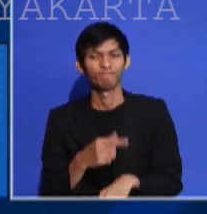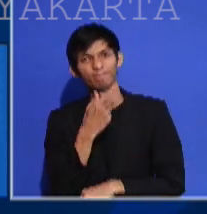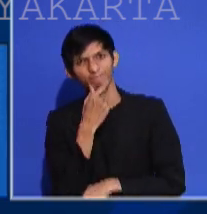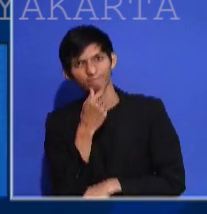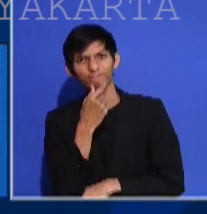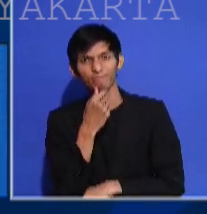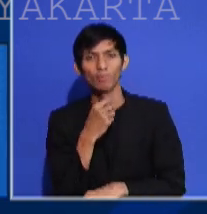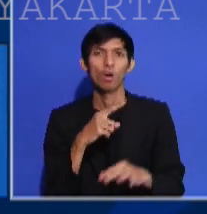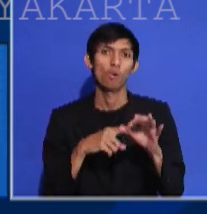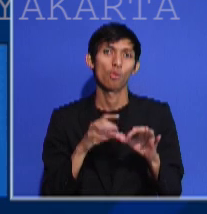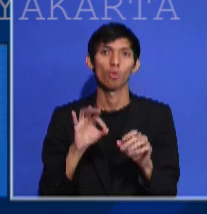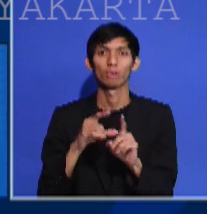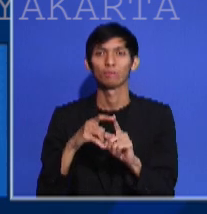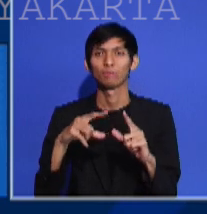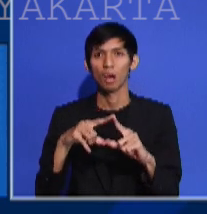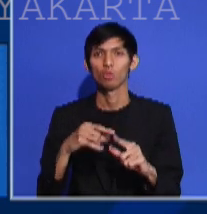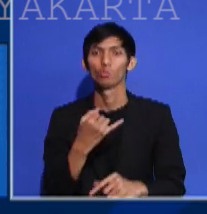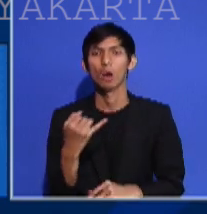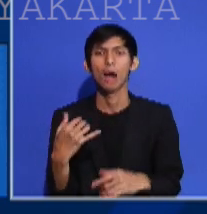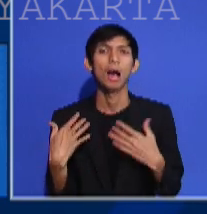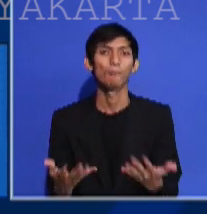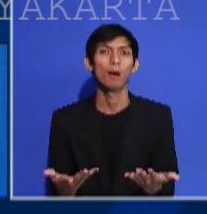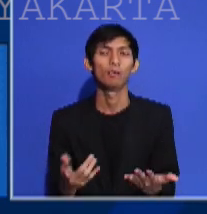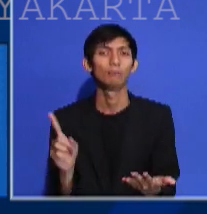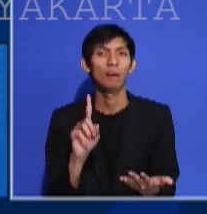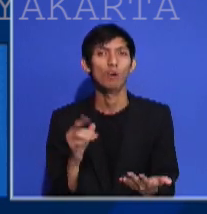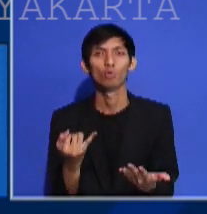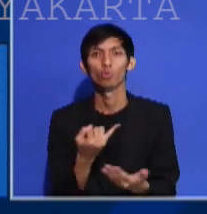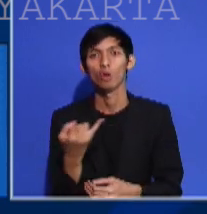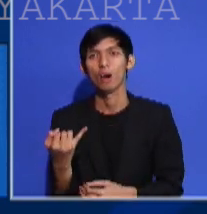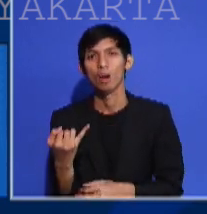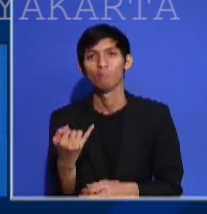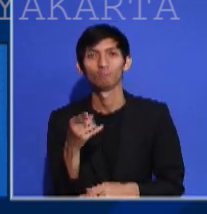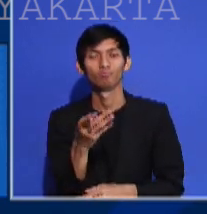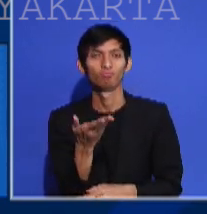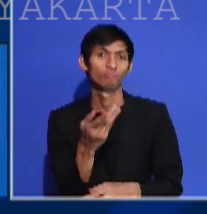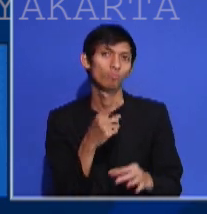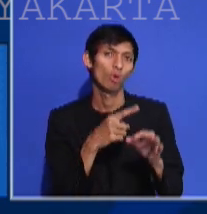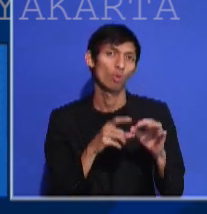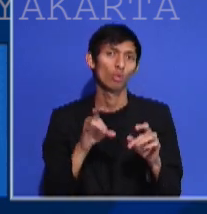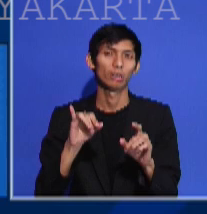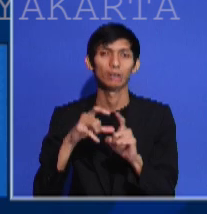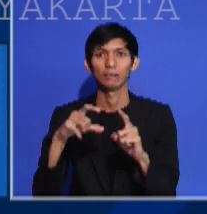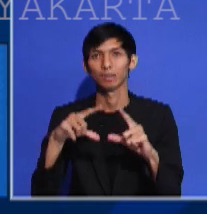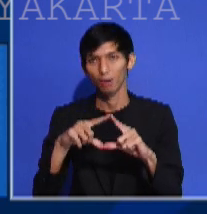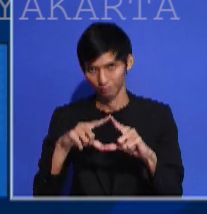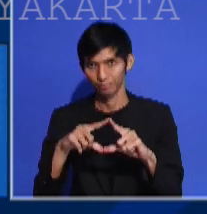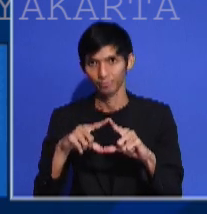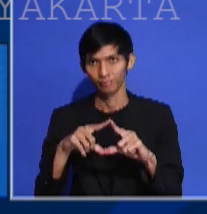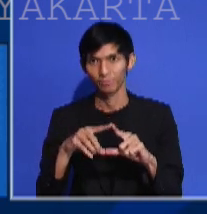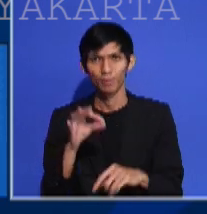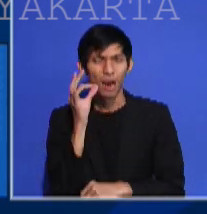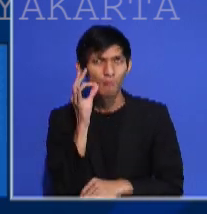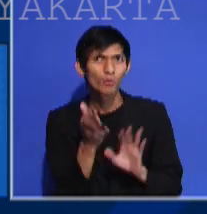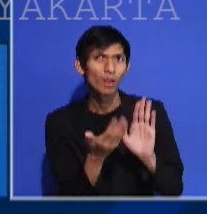sendiri merasa bahwa kurangnya Konita itu di sebelah mana kalau saya boleh tahu maaf bisa diulang kalau